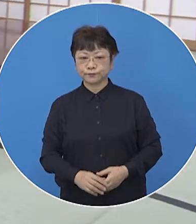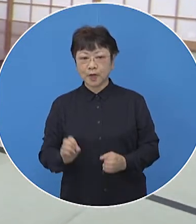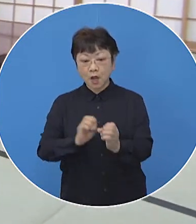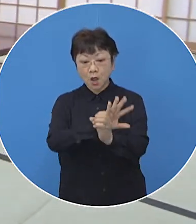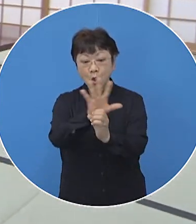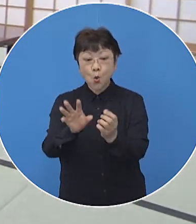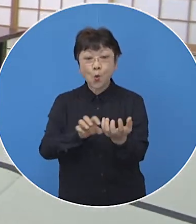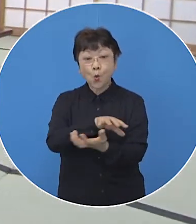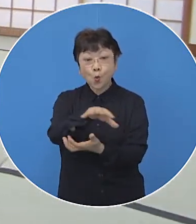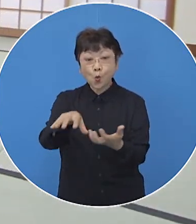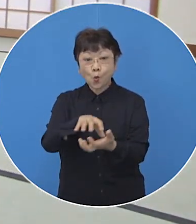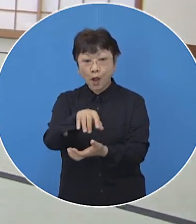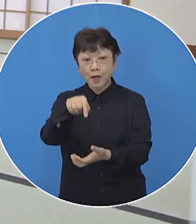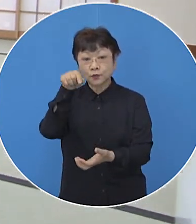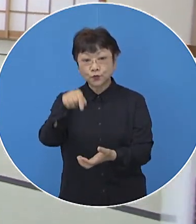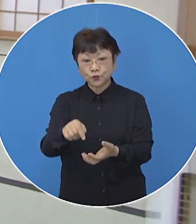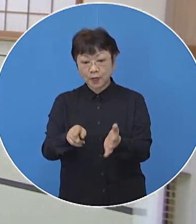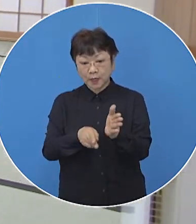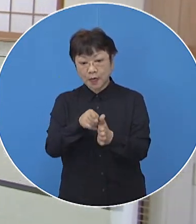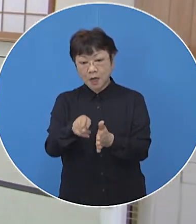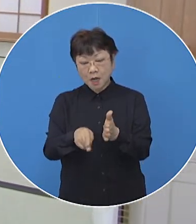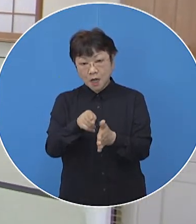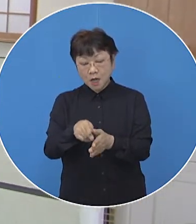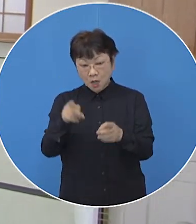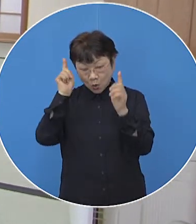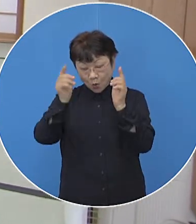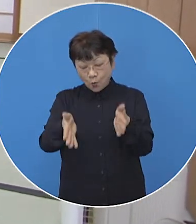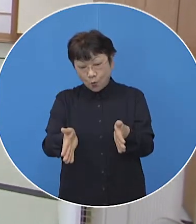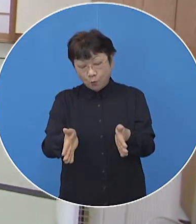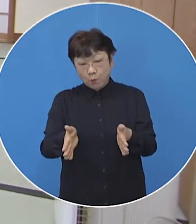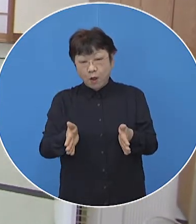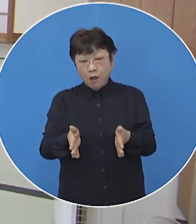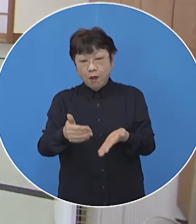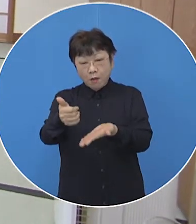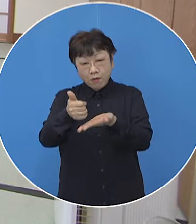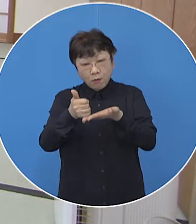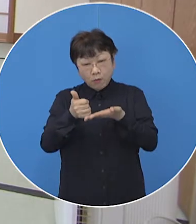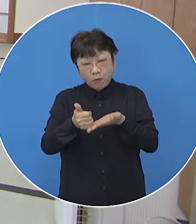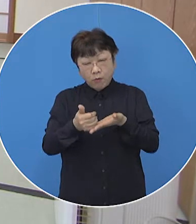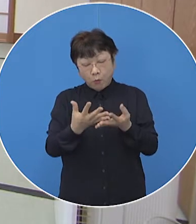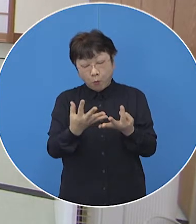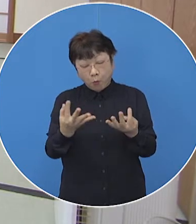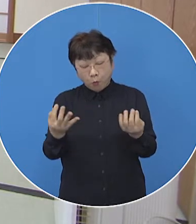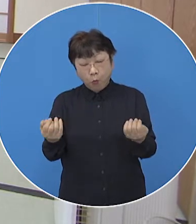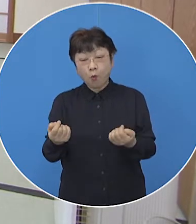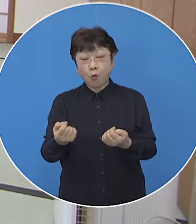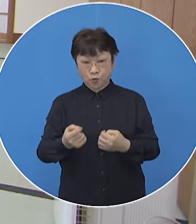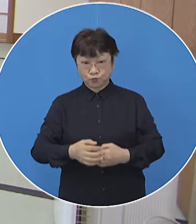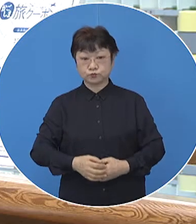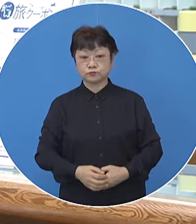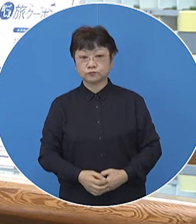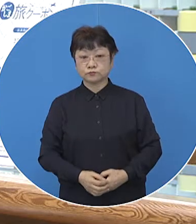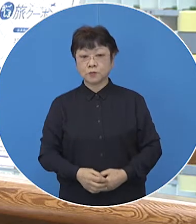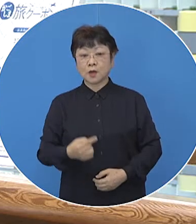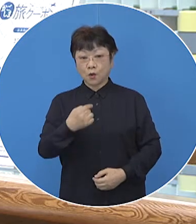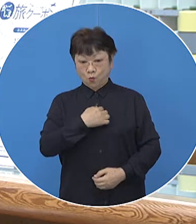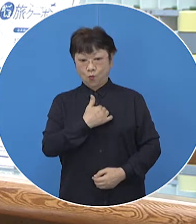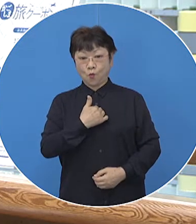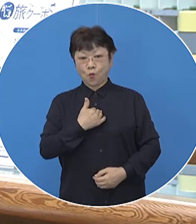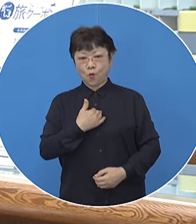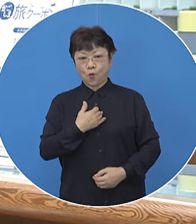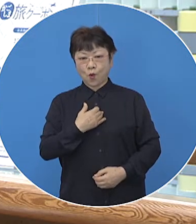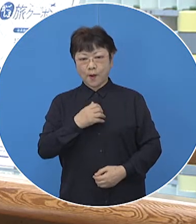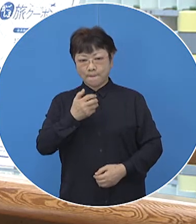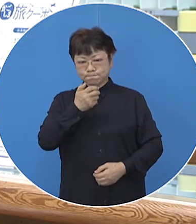このコロナ禍の中旅行を控えたお客様というのは多くおられると思います。私ども